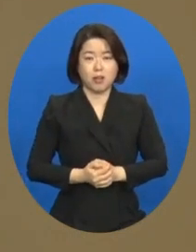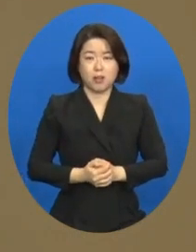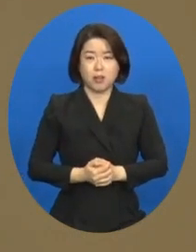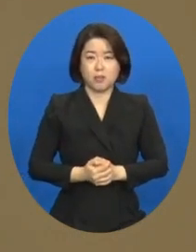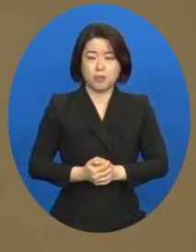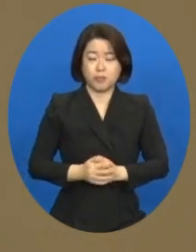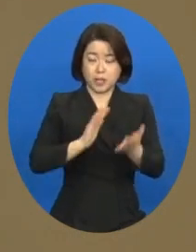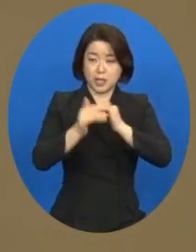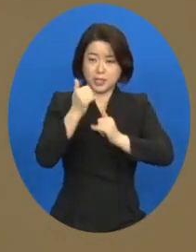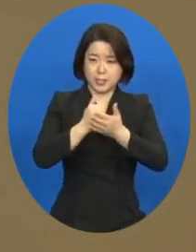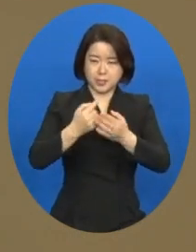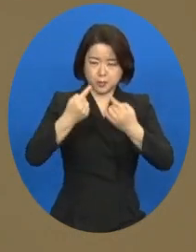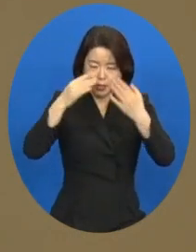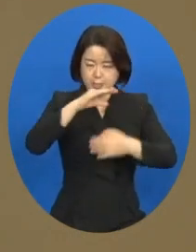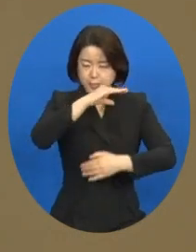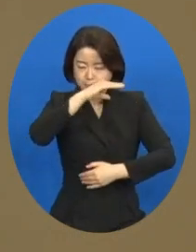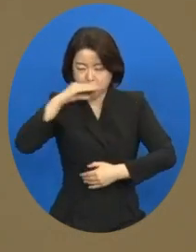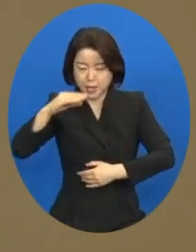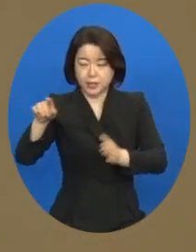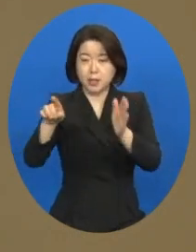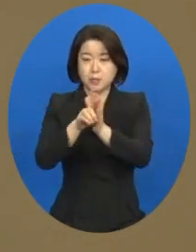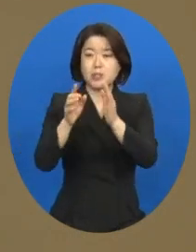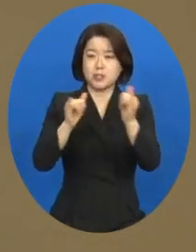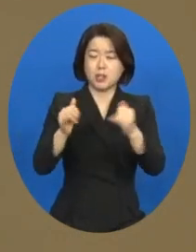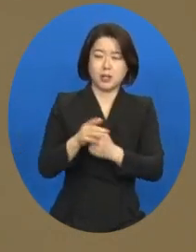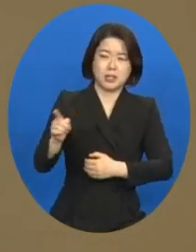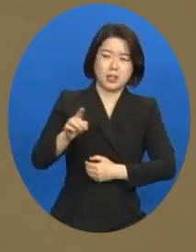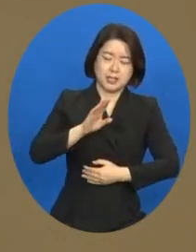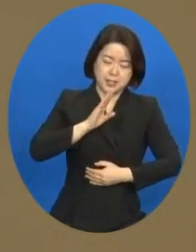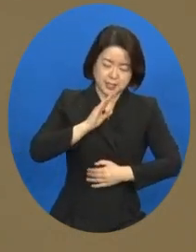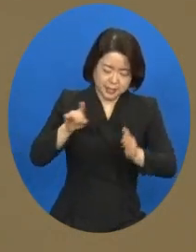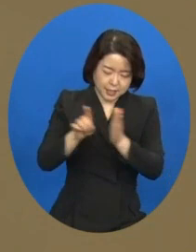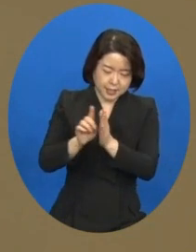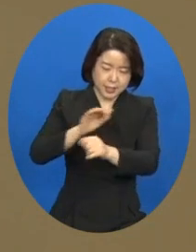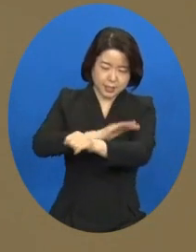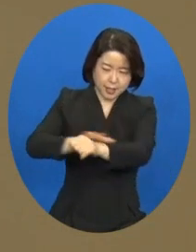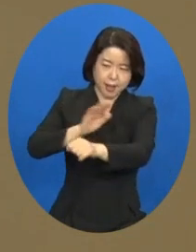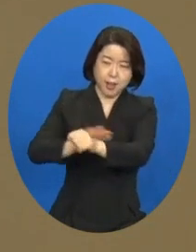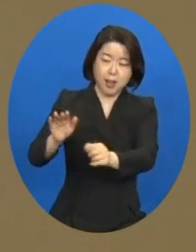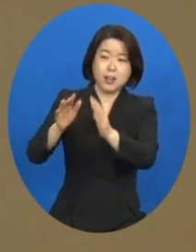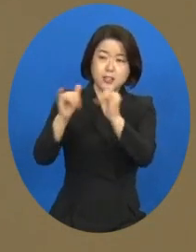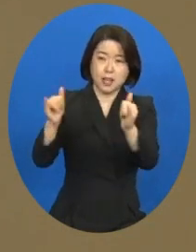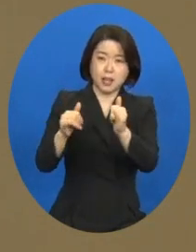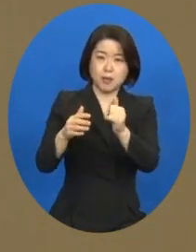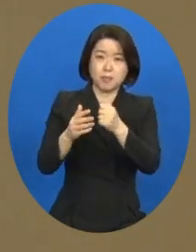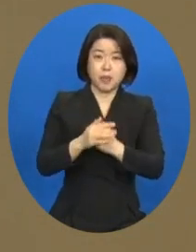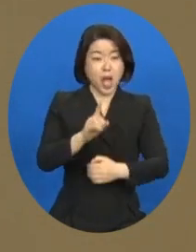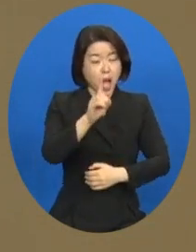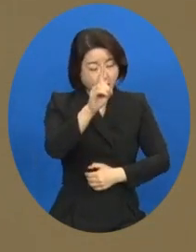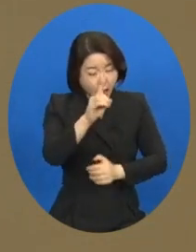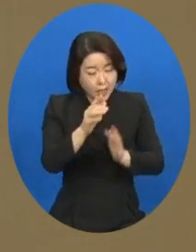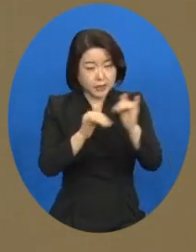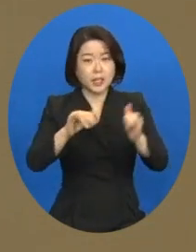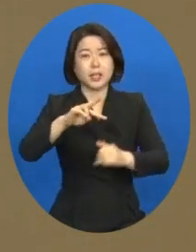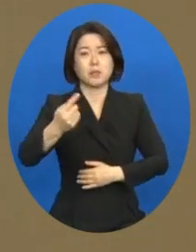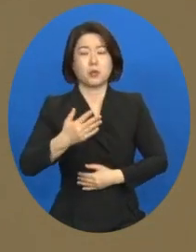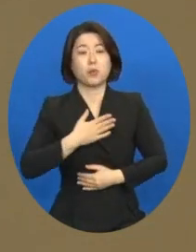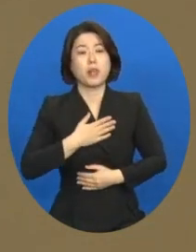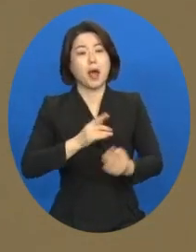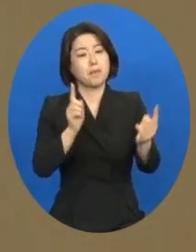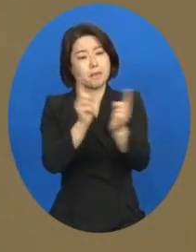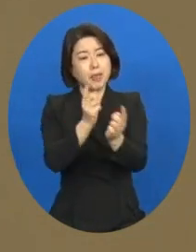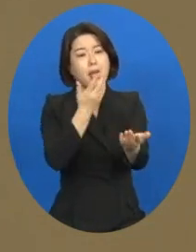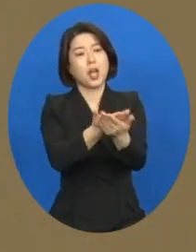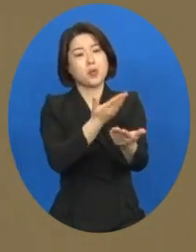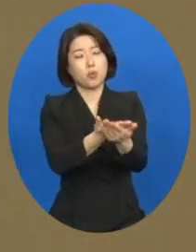예수 제대로 믿는 사람, 이 사람은 진짜 신앙생활 제대로 하는 사람이구나. 그런 사람 한 사람이라도 나를 좀 만나게